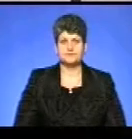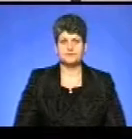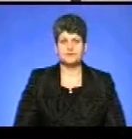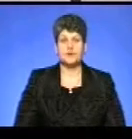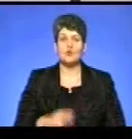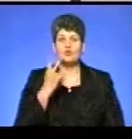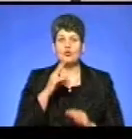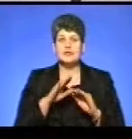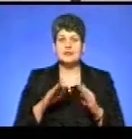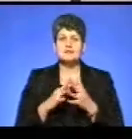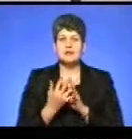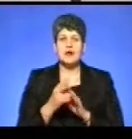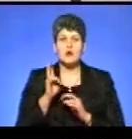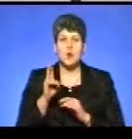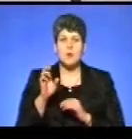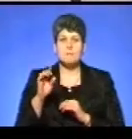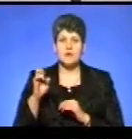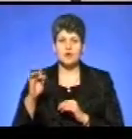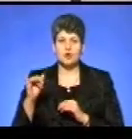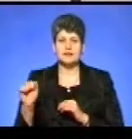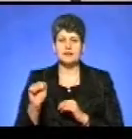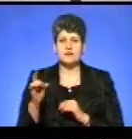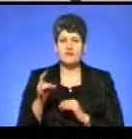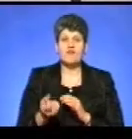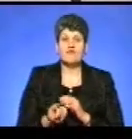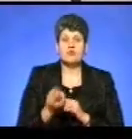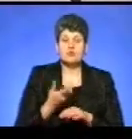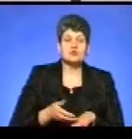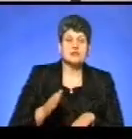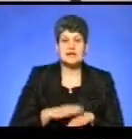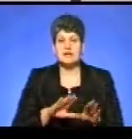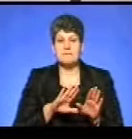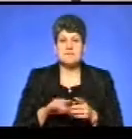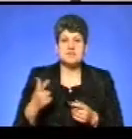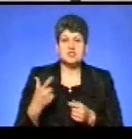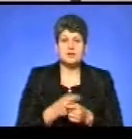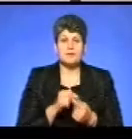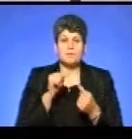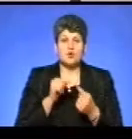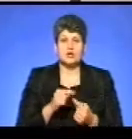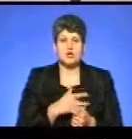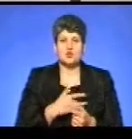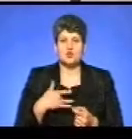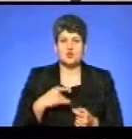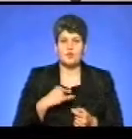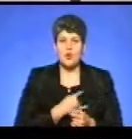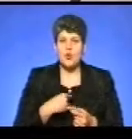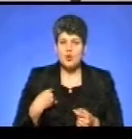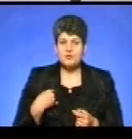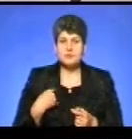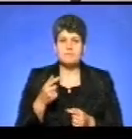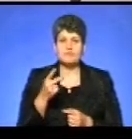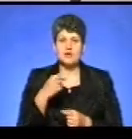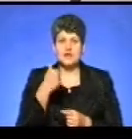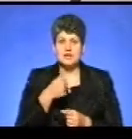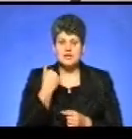У двох дітей зі села Кобиловолоки Теребовлянського району лікарі виявили ускладнення після щеплення проти туберкульозу. Півторарічному Артуру